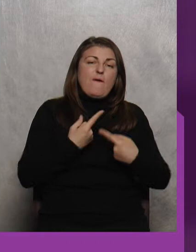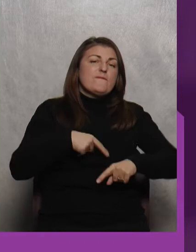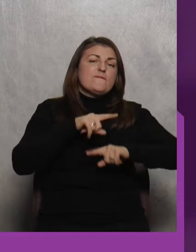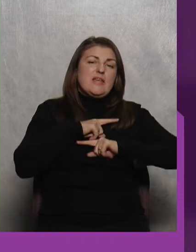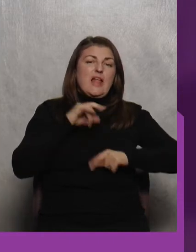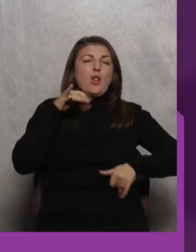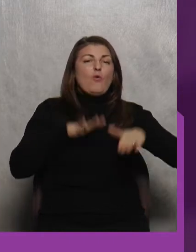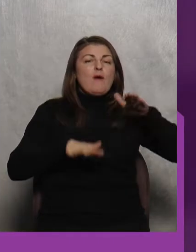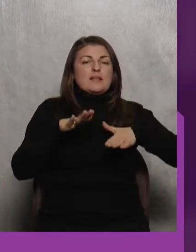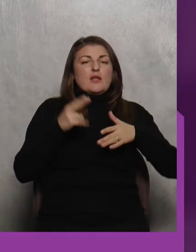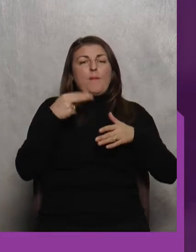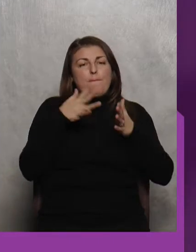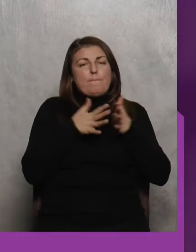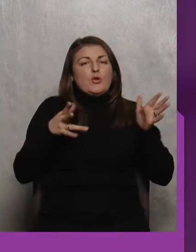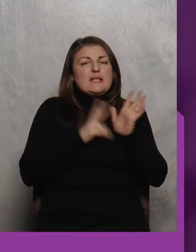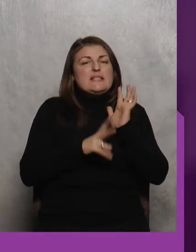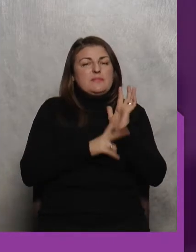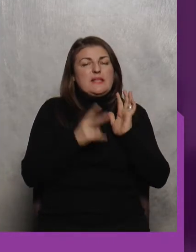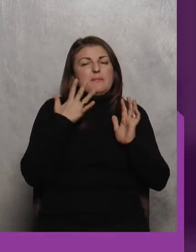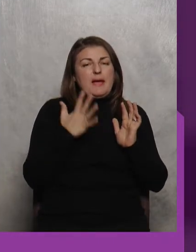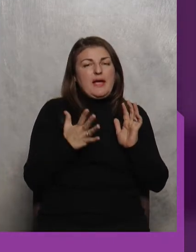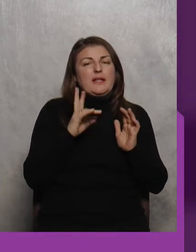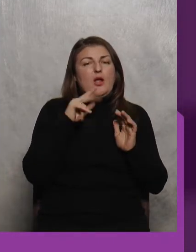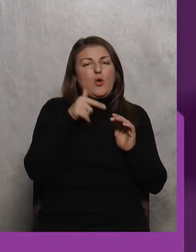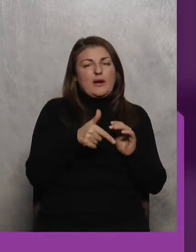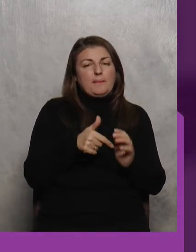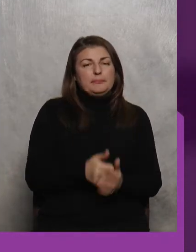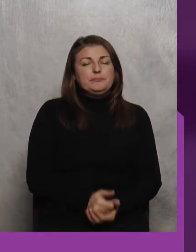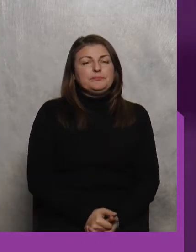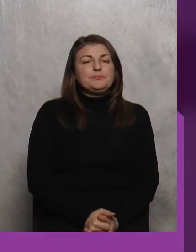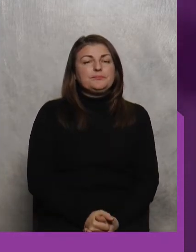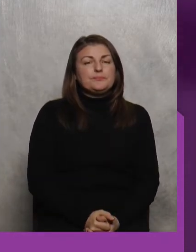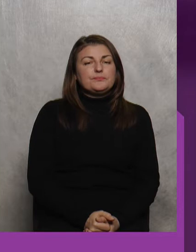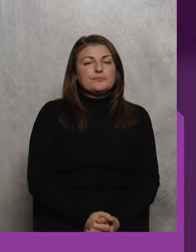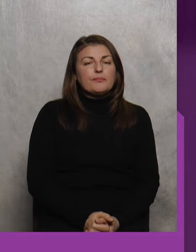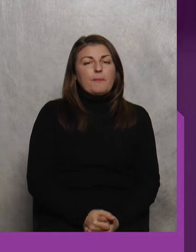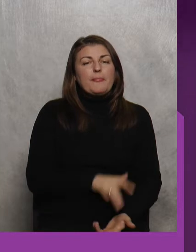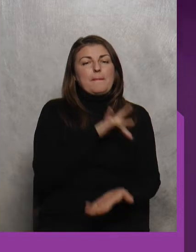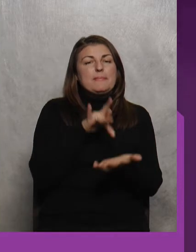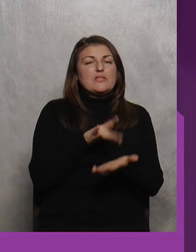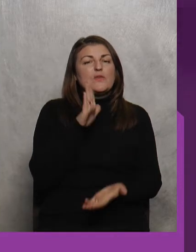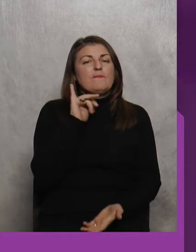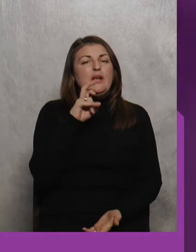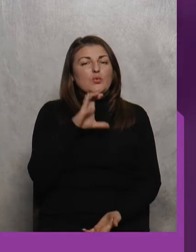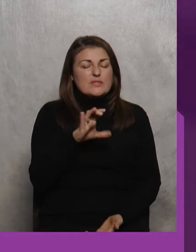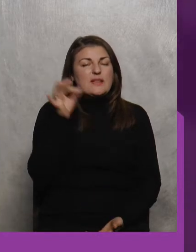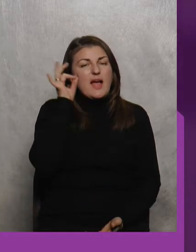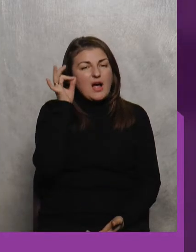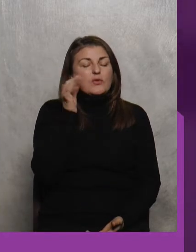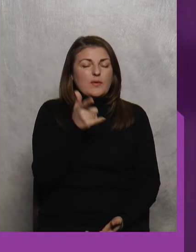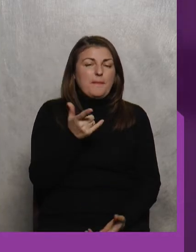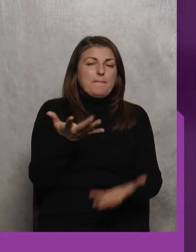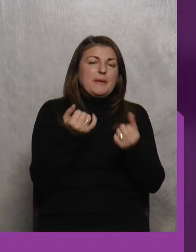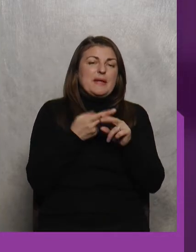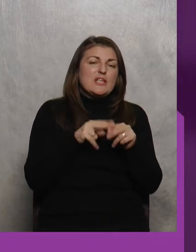вазі понад 75 кілограмів. Місто Вільнюс, нагадуємо, приймало